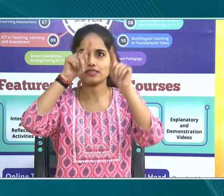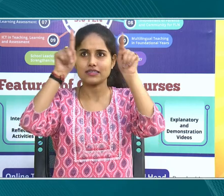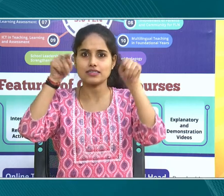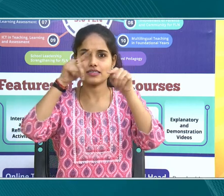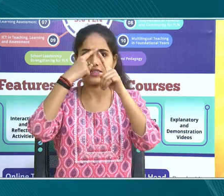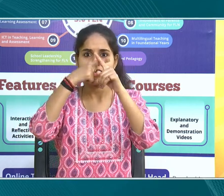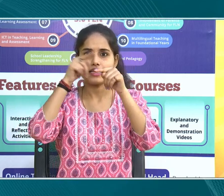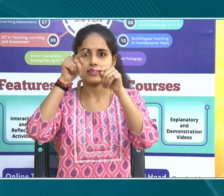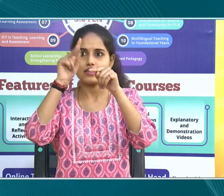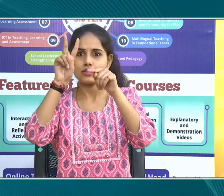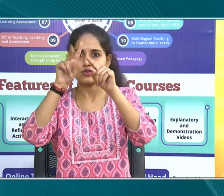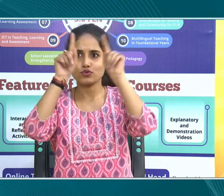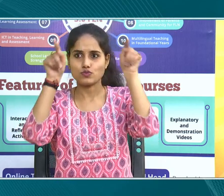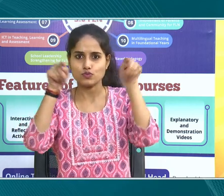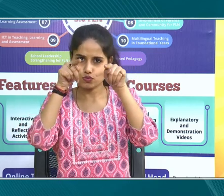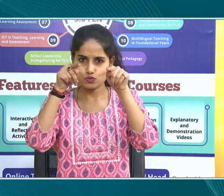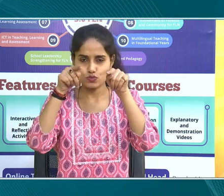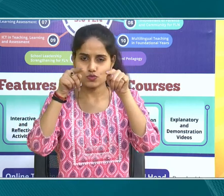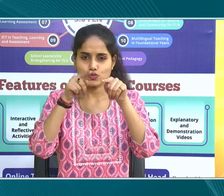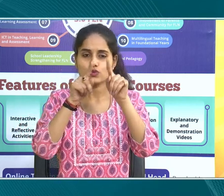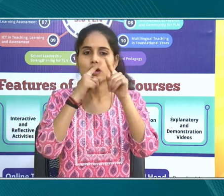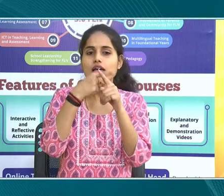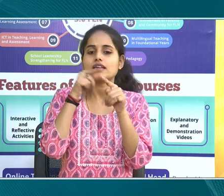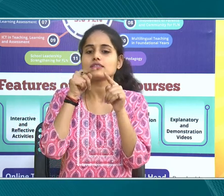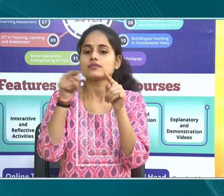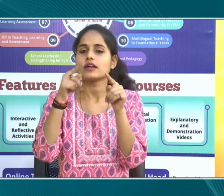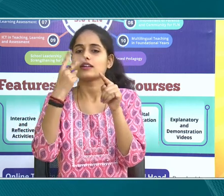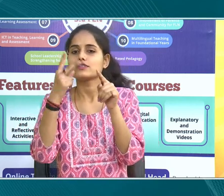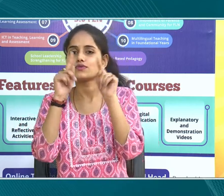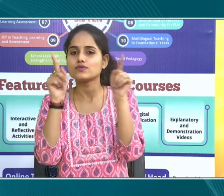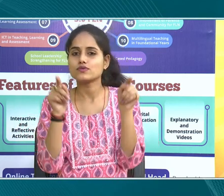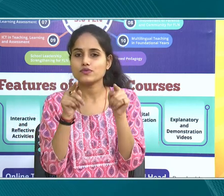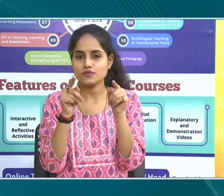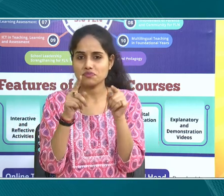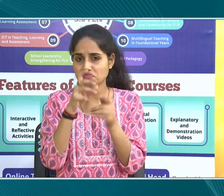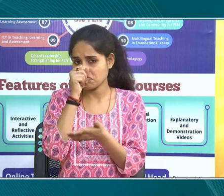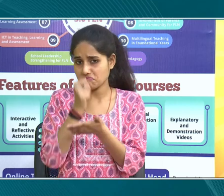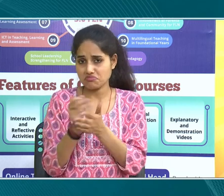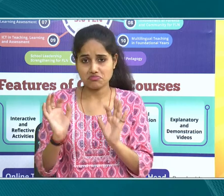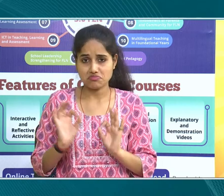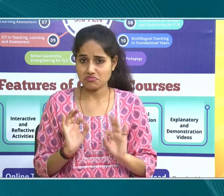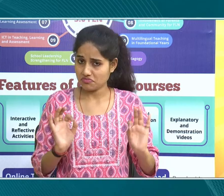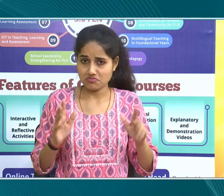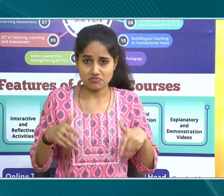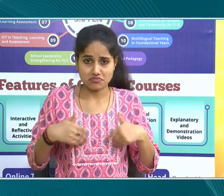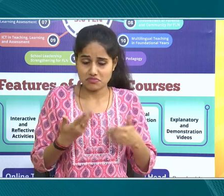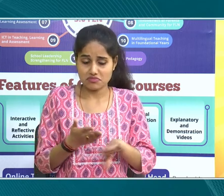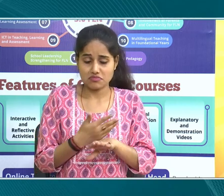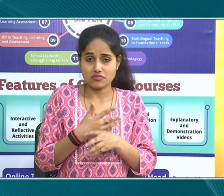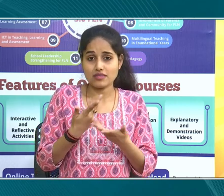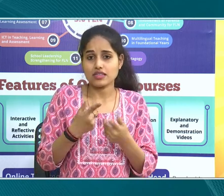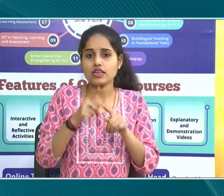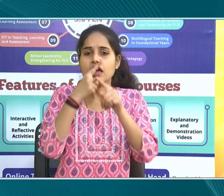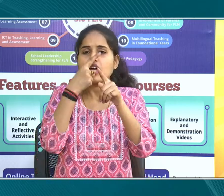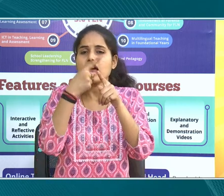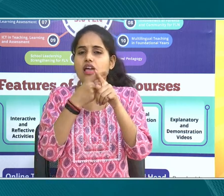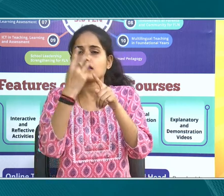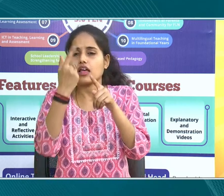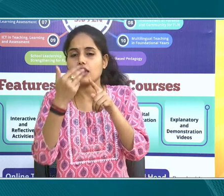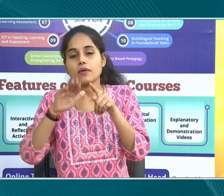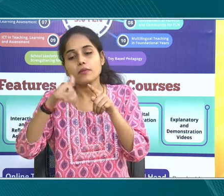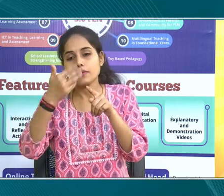ऑफ एक्स - 2 बिकॉज एक्स इसे नॉट ये डिसाइडेड यस वेरी कर रहा है कुछ भी हो सकता है एक्स की वैल्यू हम बाद में